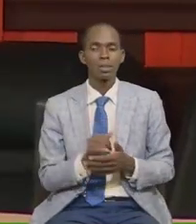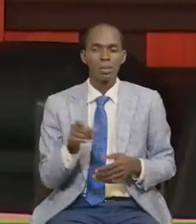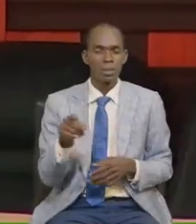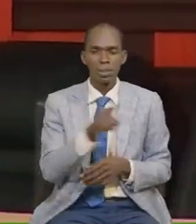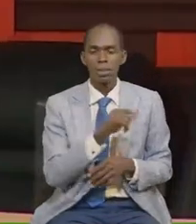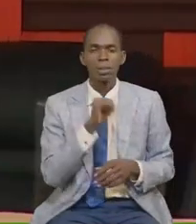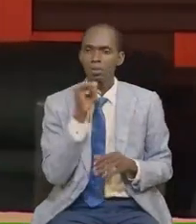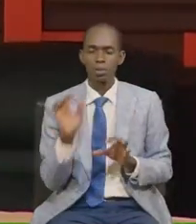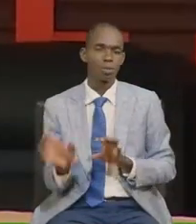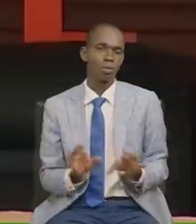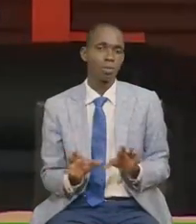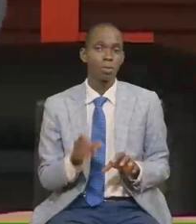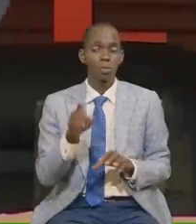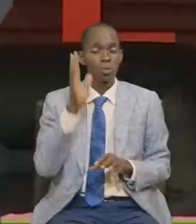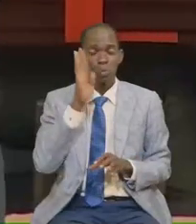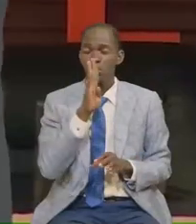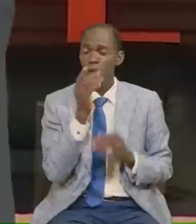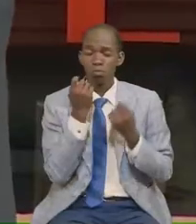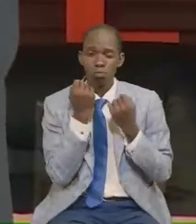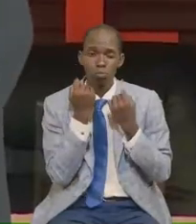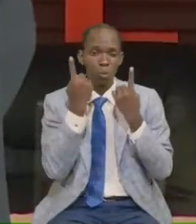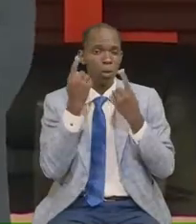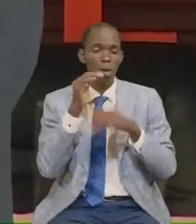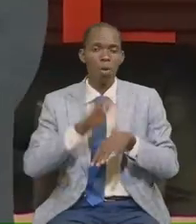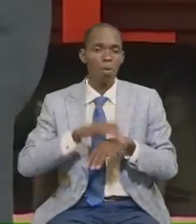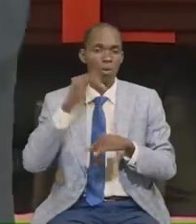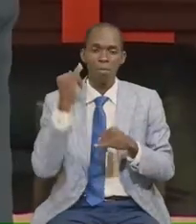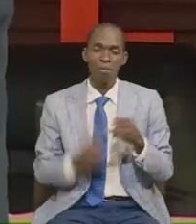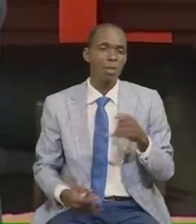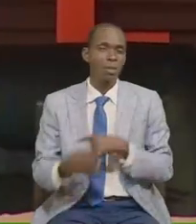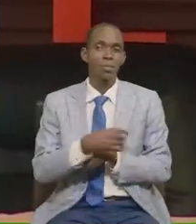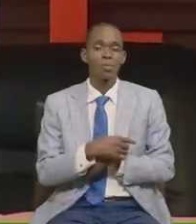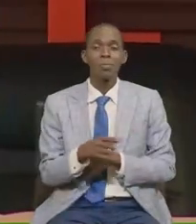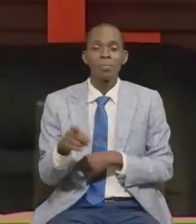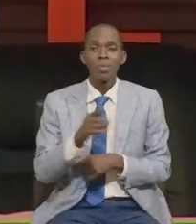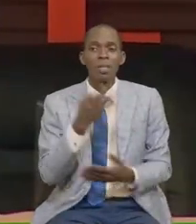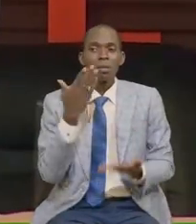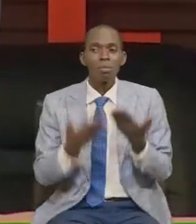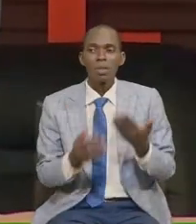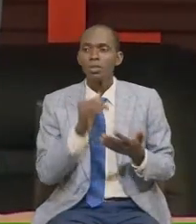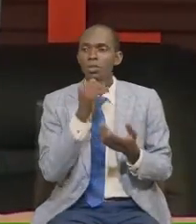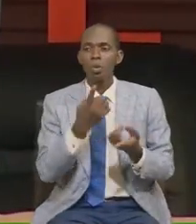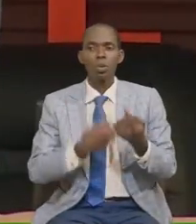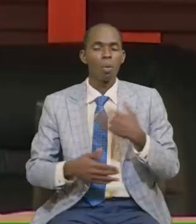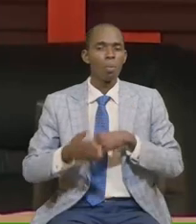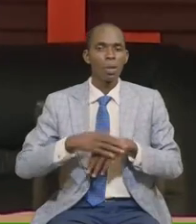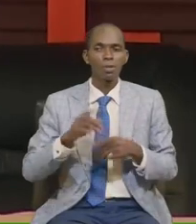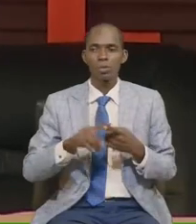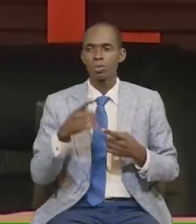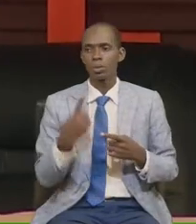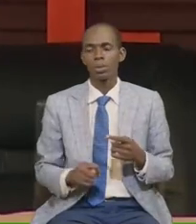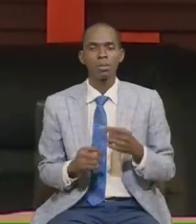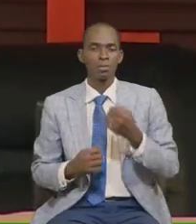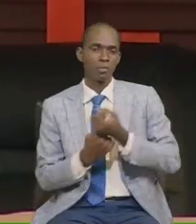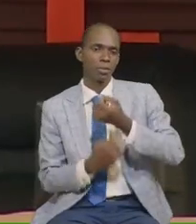au dernier jour. Et s'ils ne reviennent pas à la fondation, à la base,